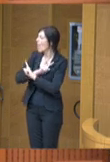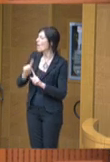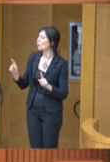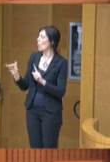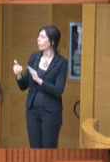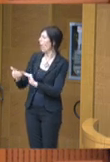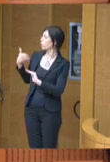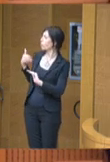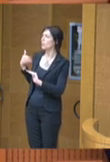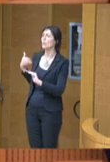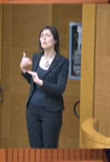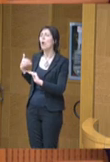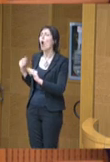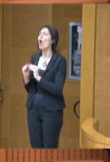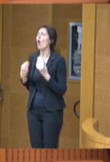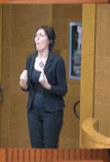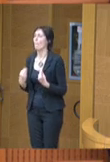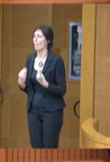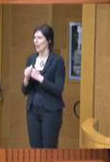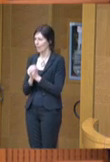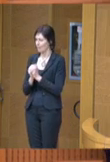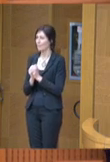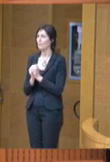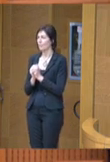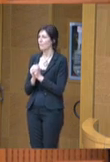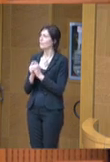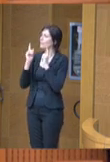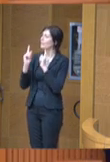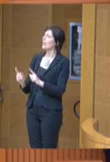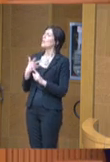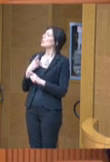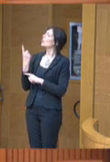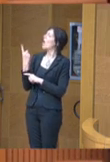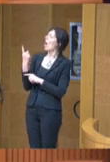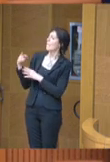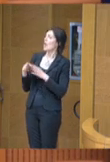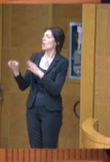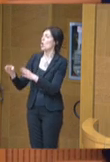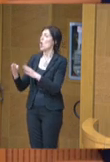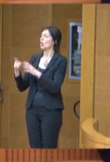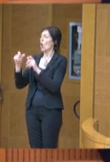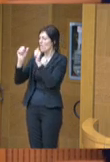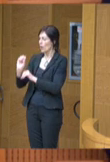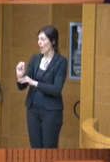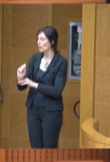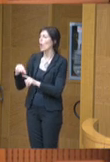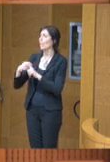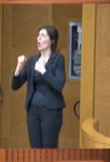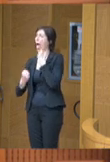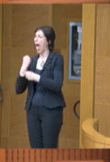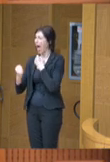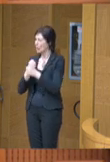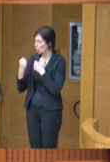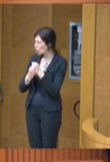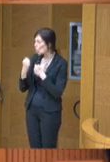bambino in panchina. E quindi, a seguito di un percorso di formazione-azione, abbiamo